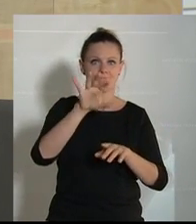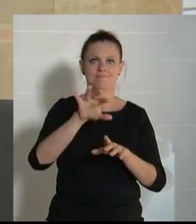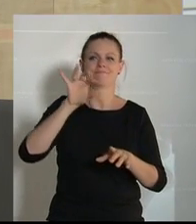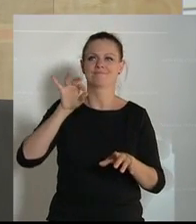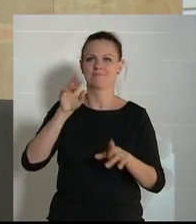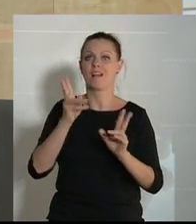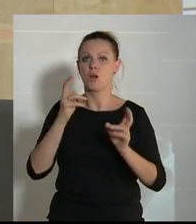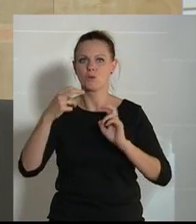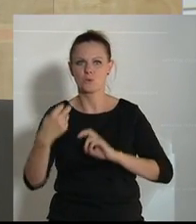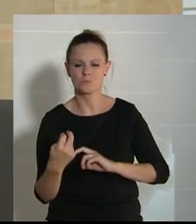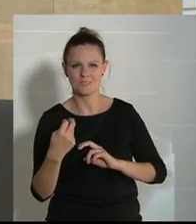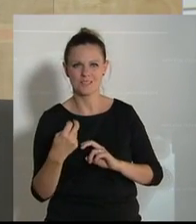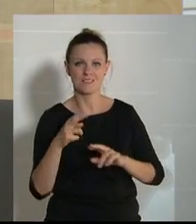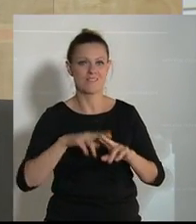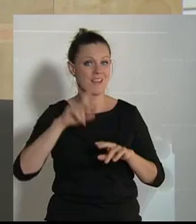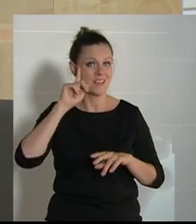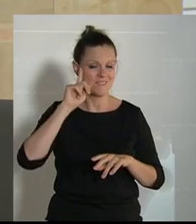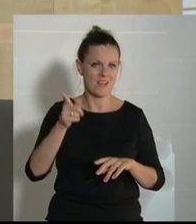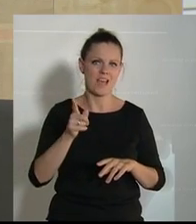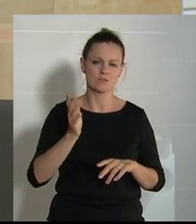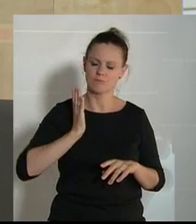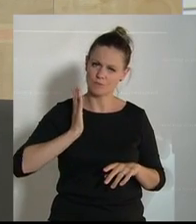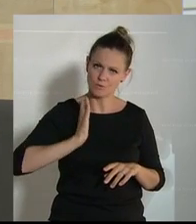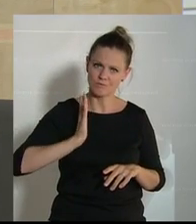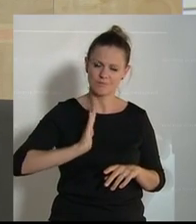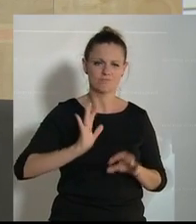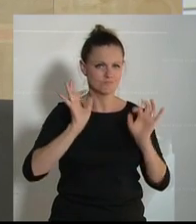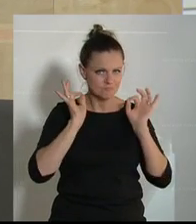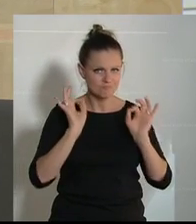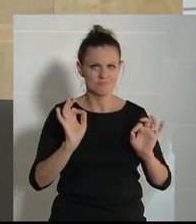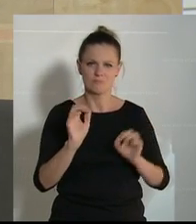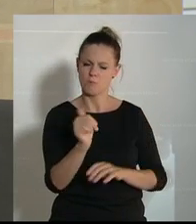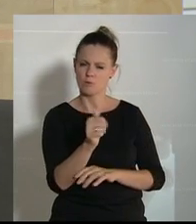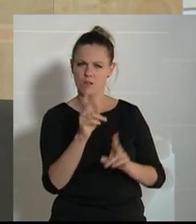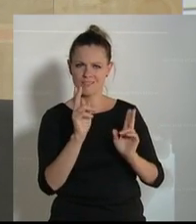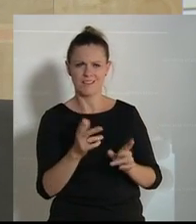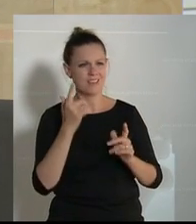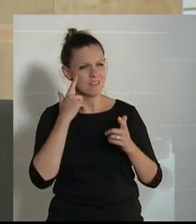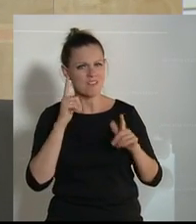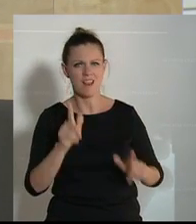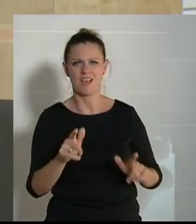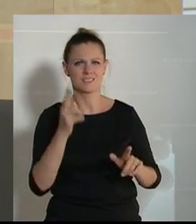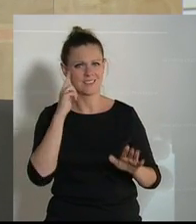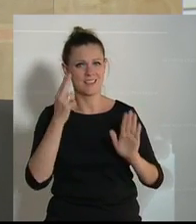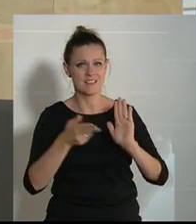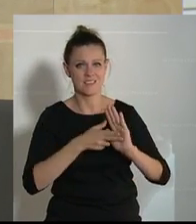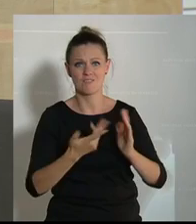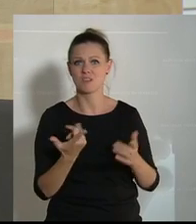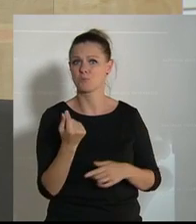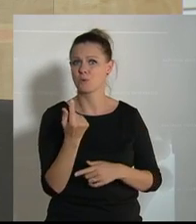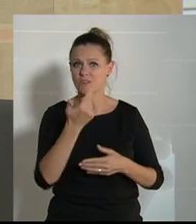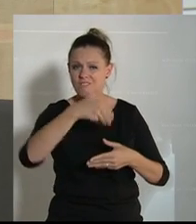verwirklichen, wenn ich weiß und wenn ich seriös beurteilen kann, dass ich mich darauf verlassen kann, was die Kennzeichnung auch